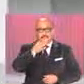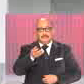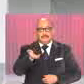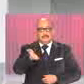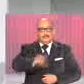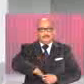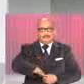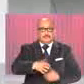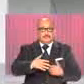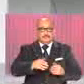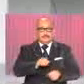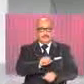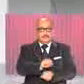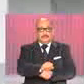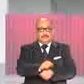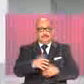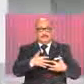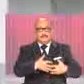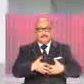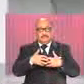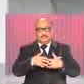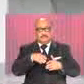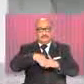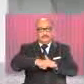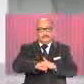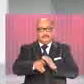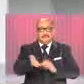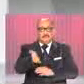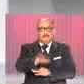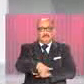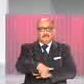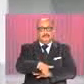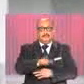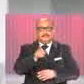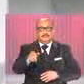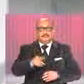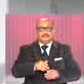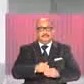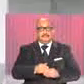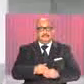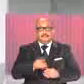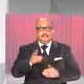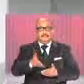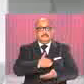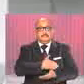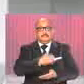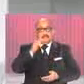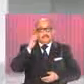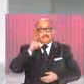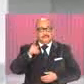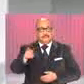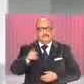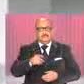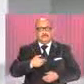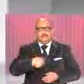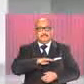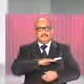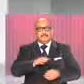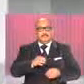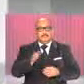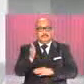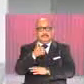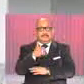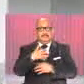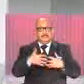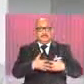ويعتبر أبو أنس الليبي المتهم في تفجير سفارتي الولايات المتحدة في إفريقيا سنة 98 و900 و1000 من